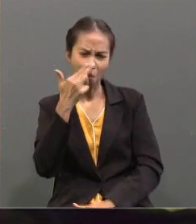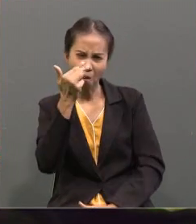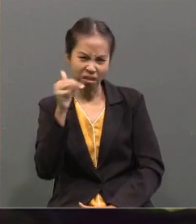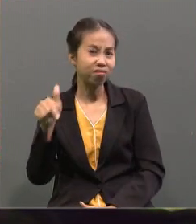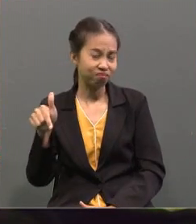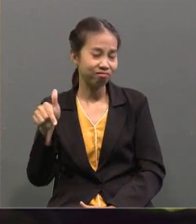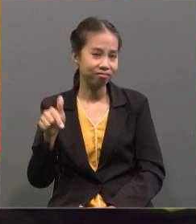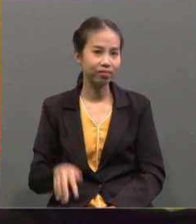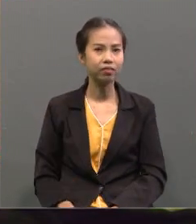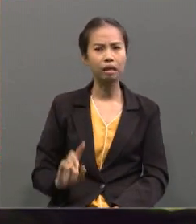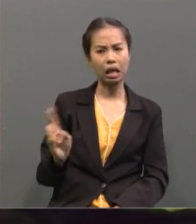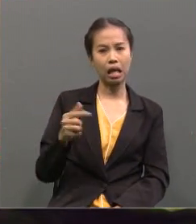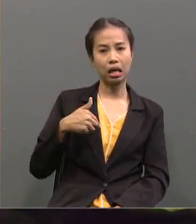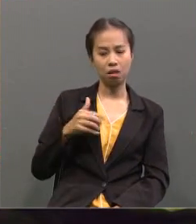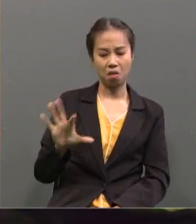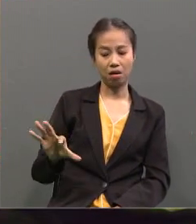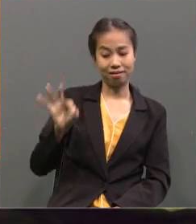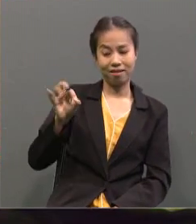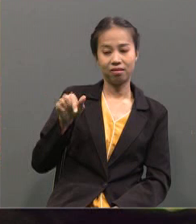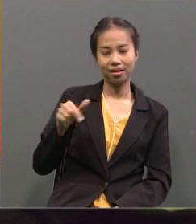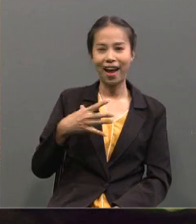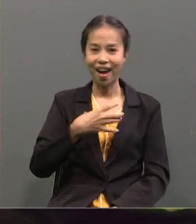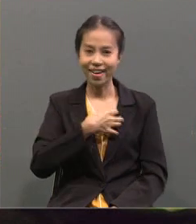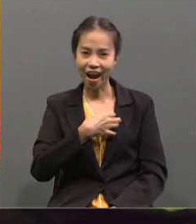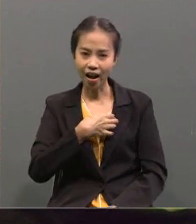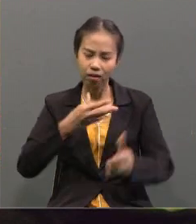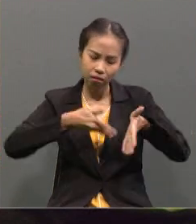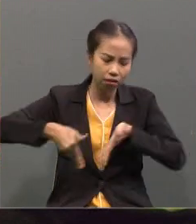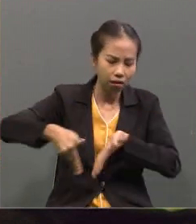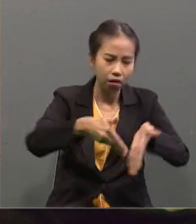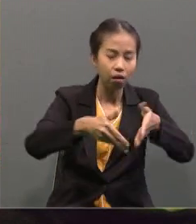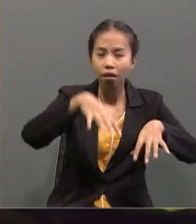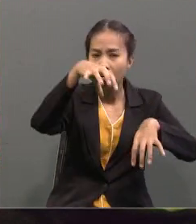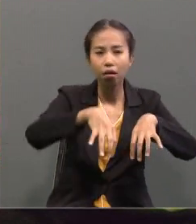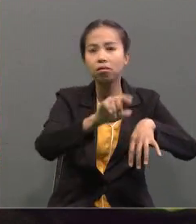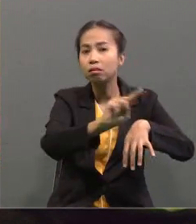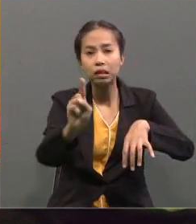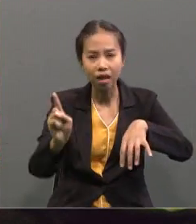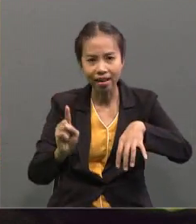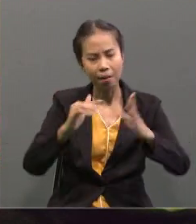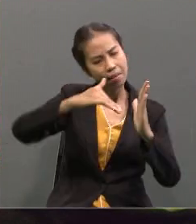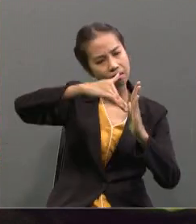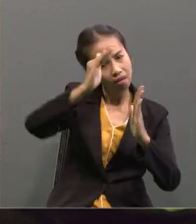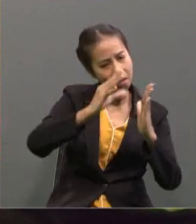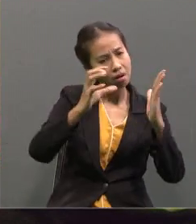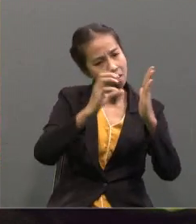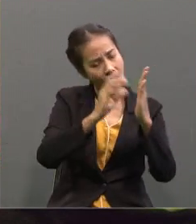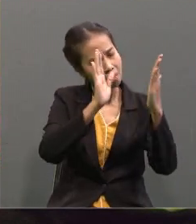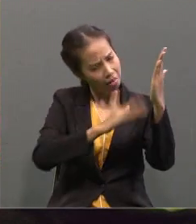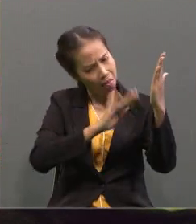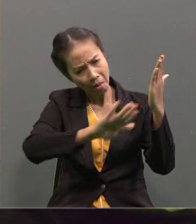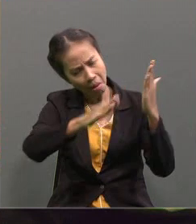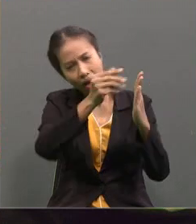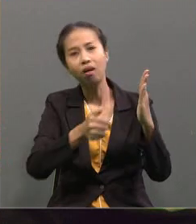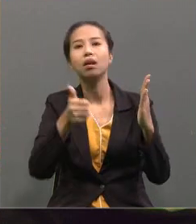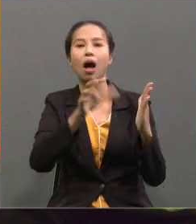ๆพี่คือเราสามารถที่จะเลือกได้นะว่าจะไปลอยในแม่น้ำไหนเจ้าพระยาก็มีจะไปภาคเหนือจะไปแม่น้ำปิง